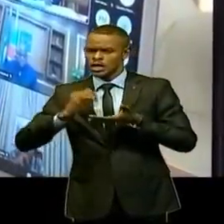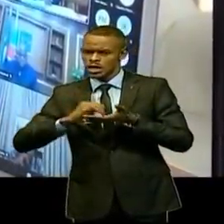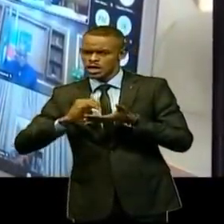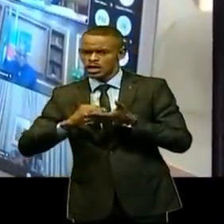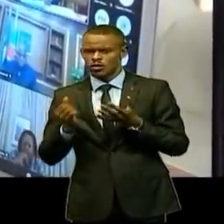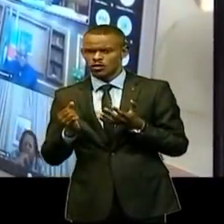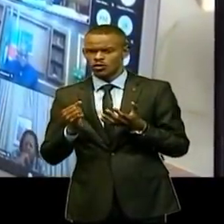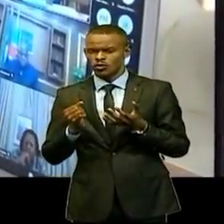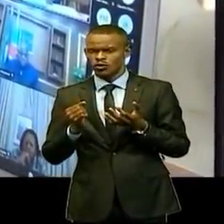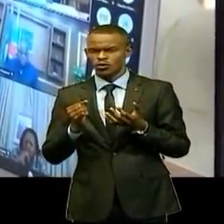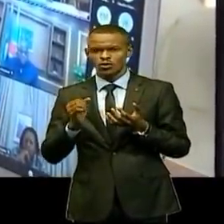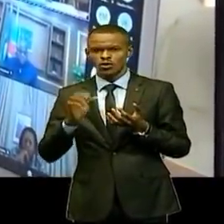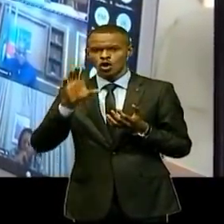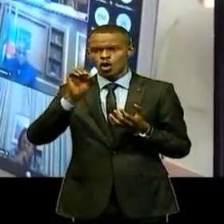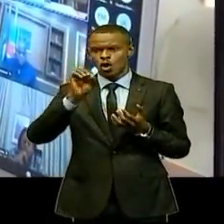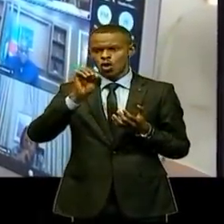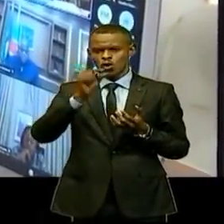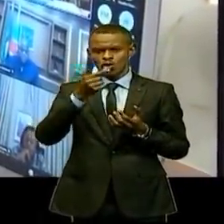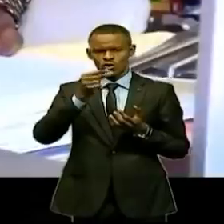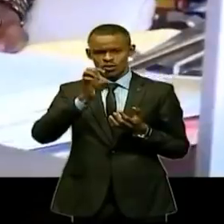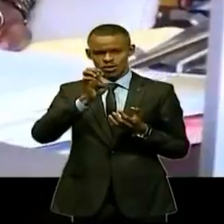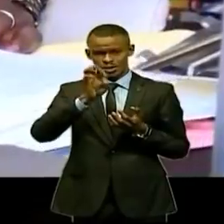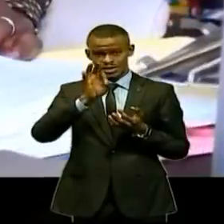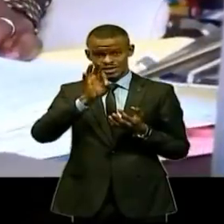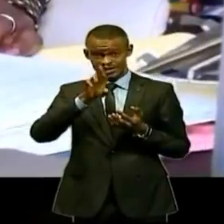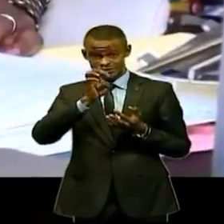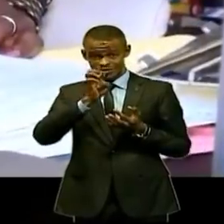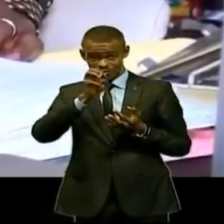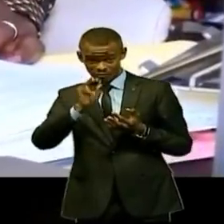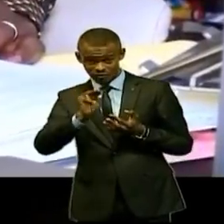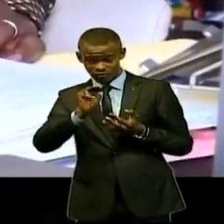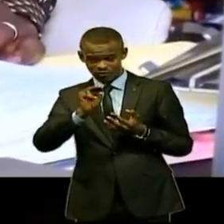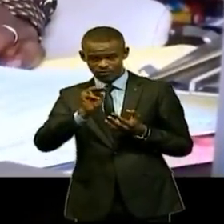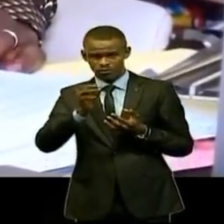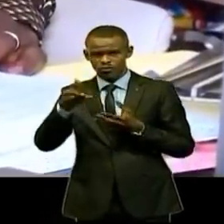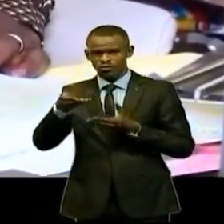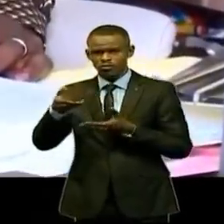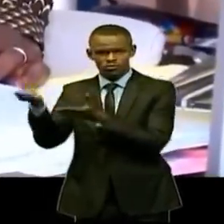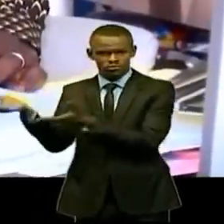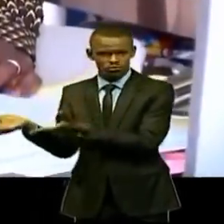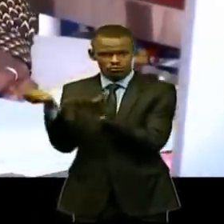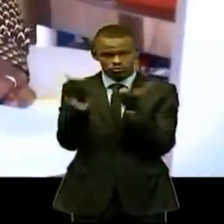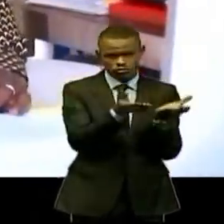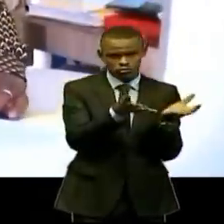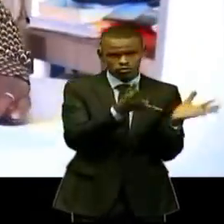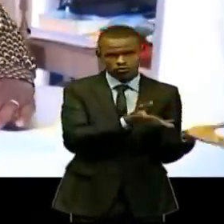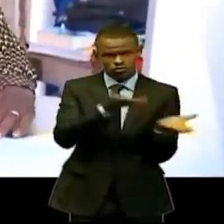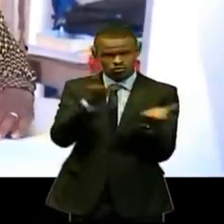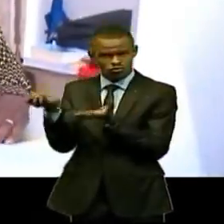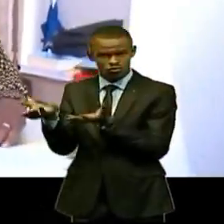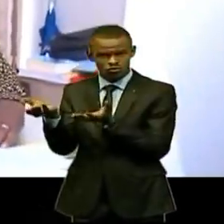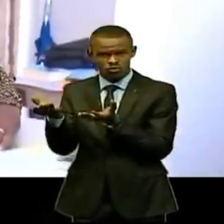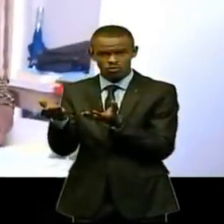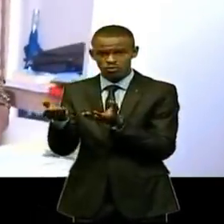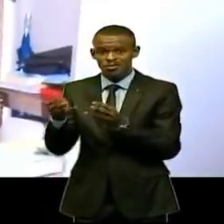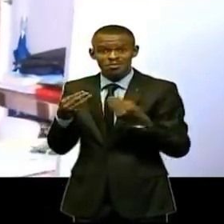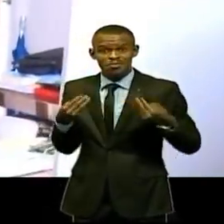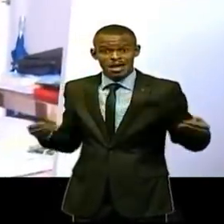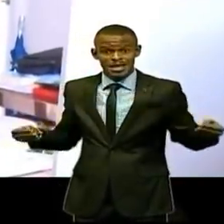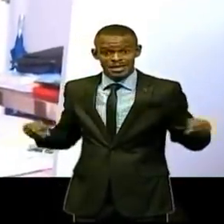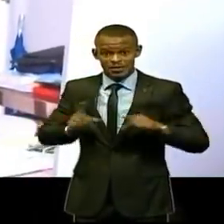fret multimodal OGFREM pour financer le projet, le ministre de Transport, Voies de communication et